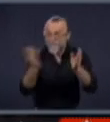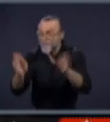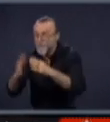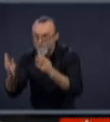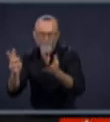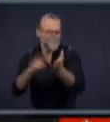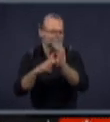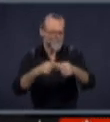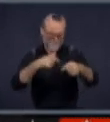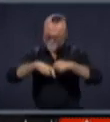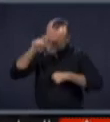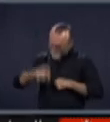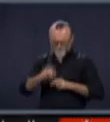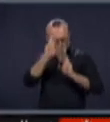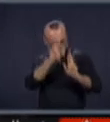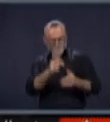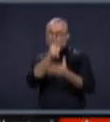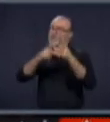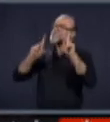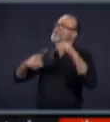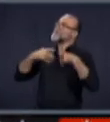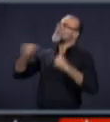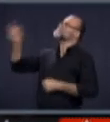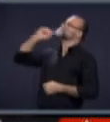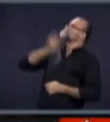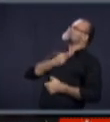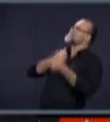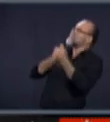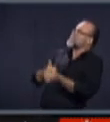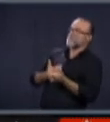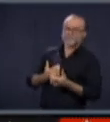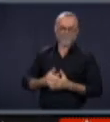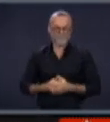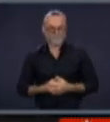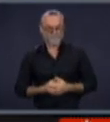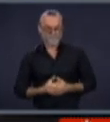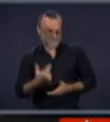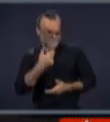rouvrir notre société, il est important de respecter ces directives.